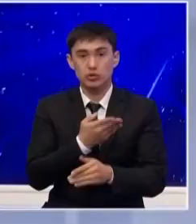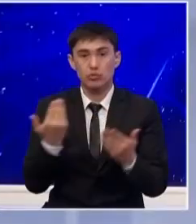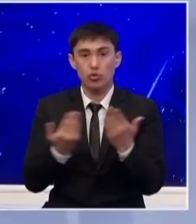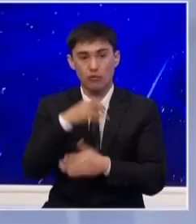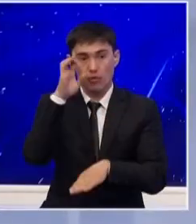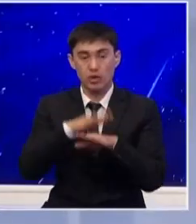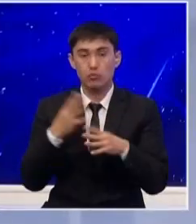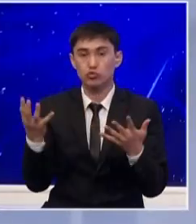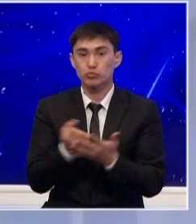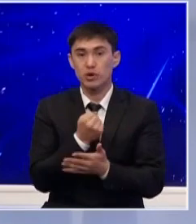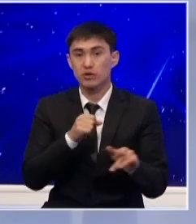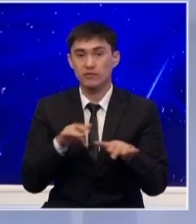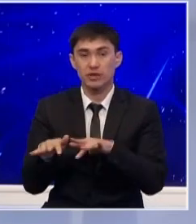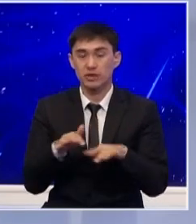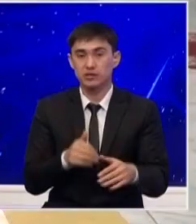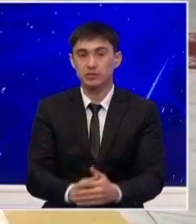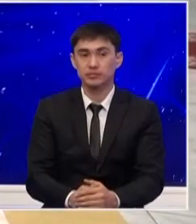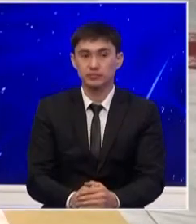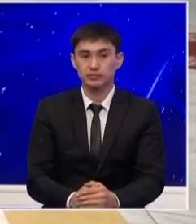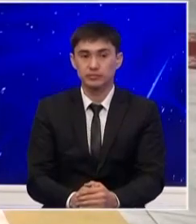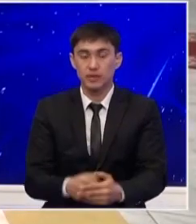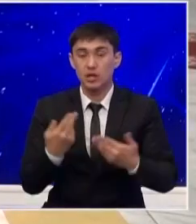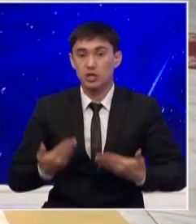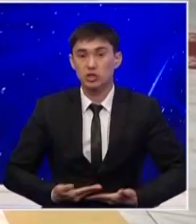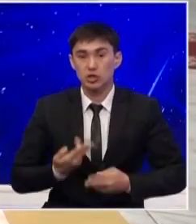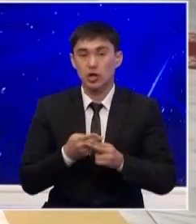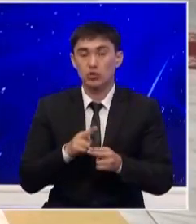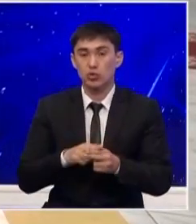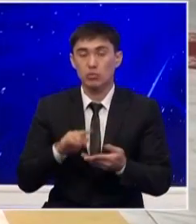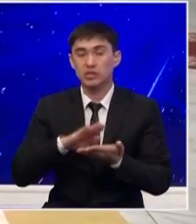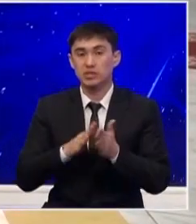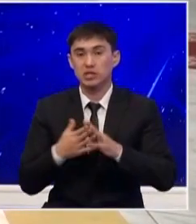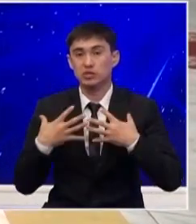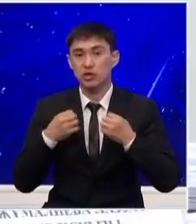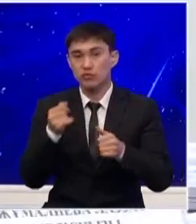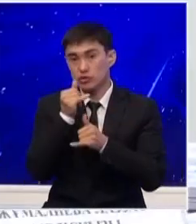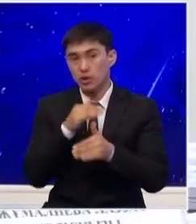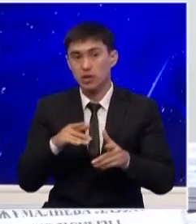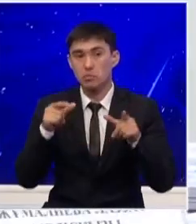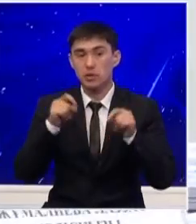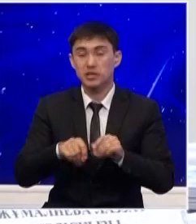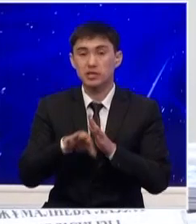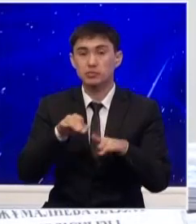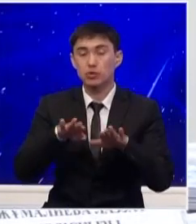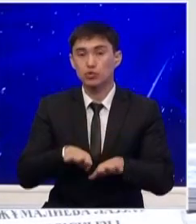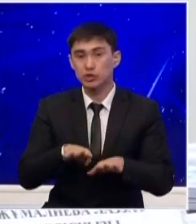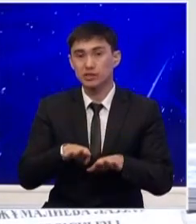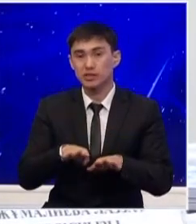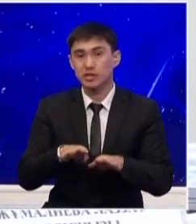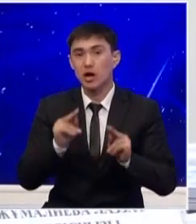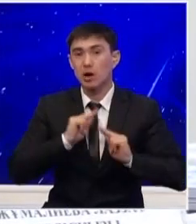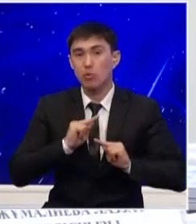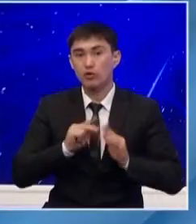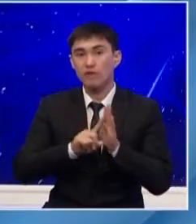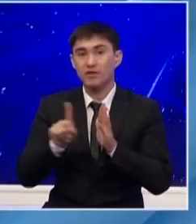новому акиму успехов в деятельности. Для жителей, которые по состоянию здоровья не смогли прийти на избирательные участки,